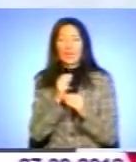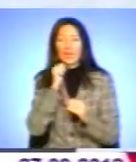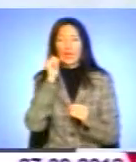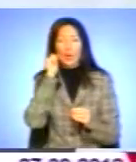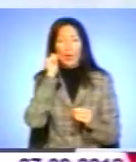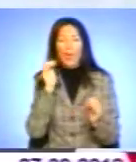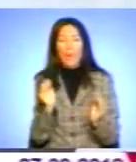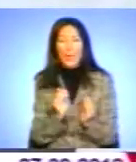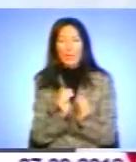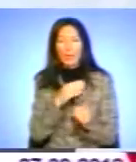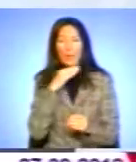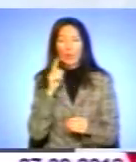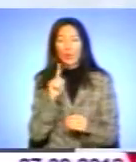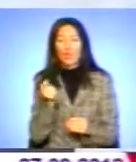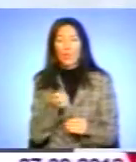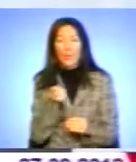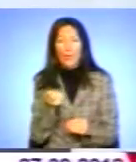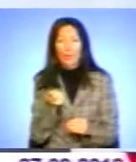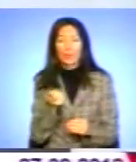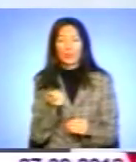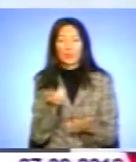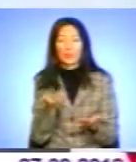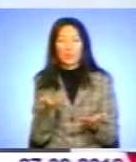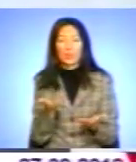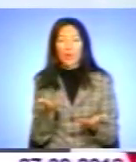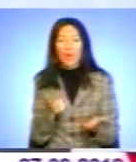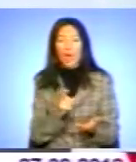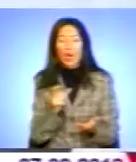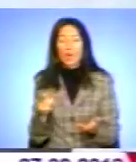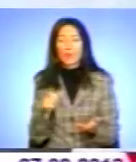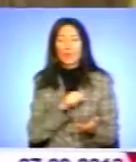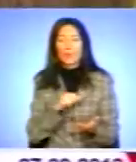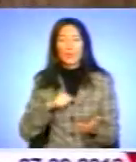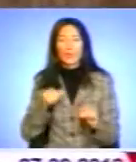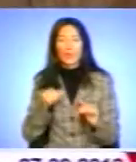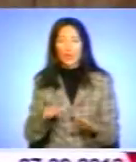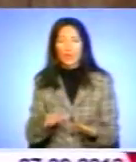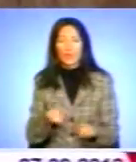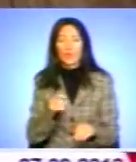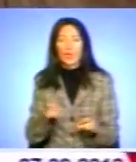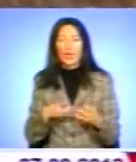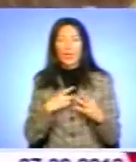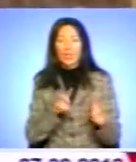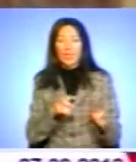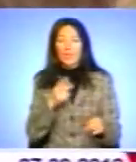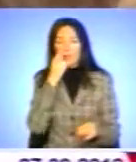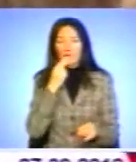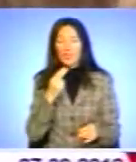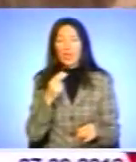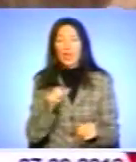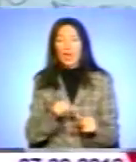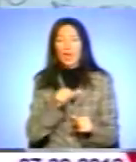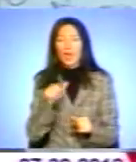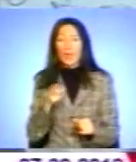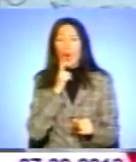менше. Багато чи мало? Ну, людям самим вирішувати. Шкідливі звички, зокрема куріння,